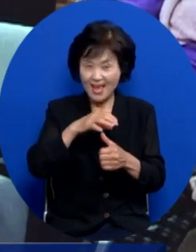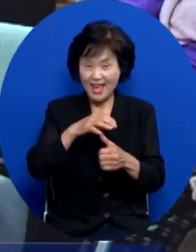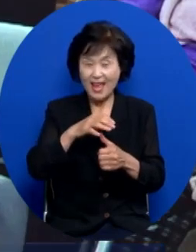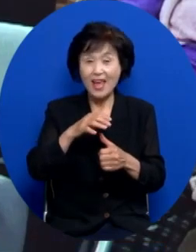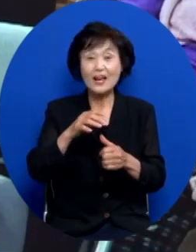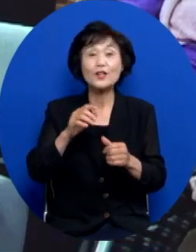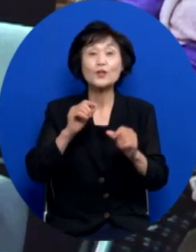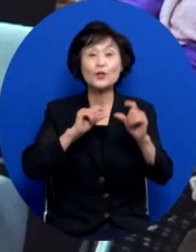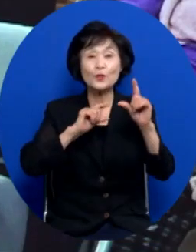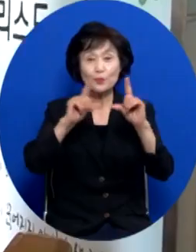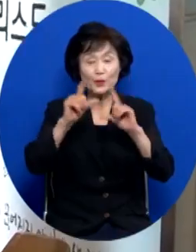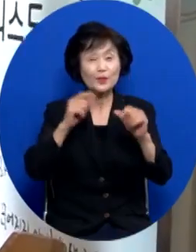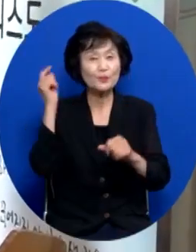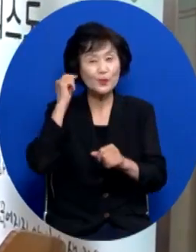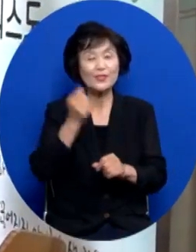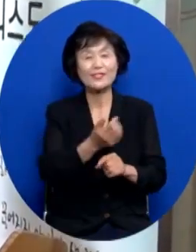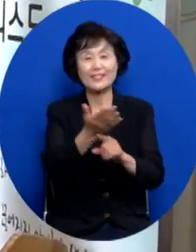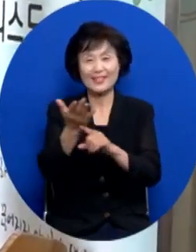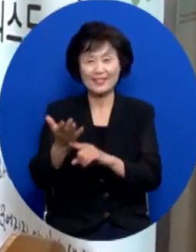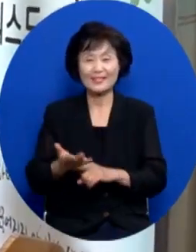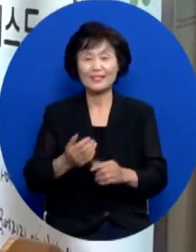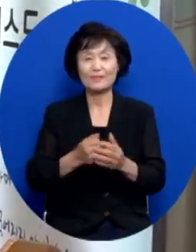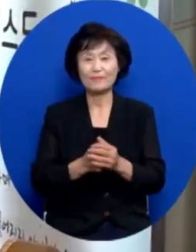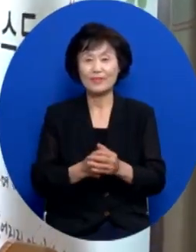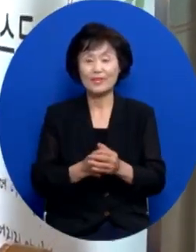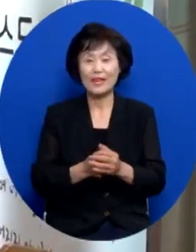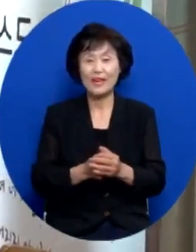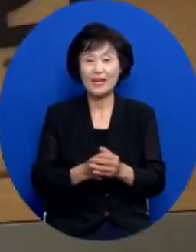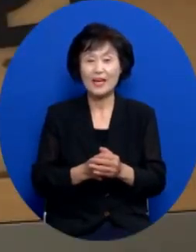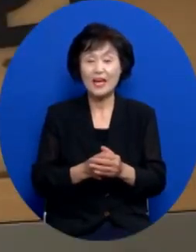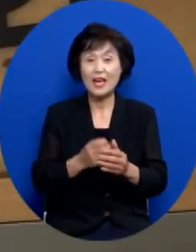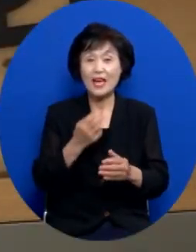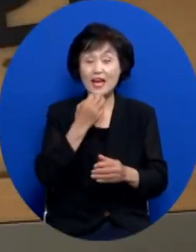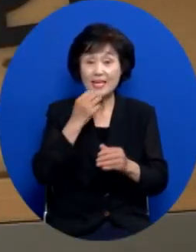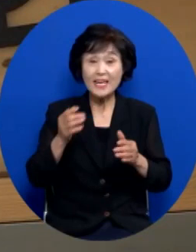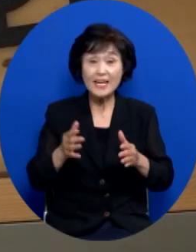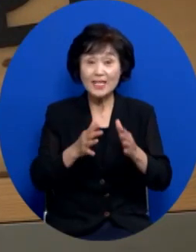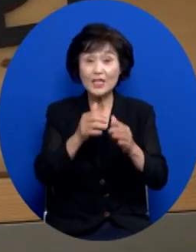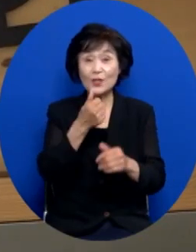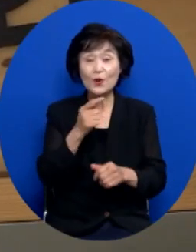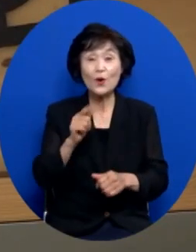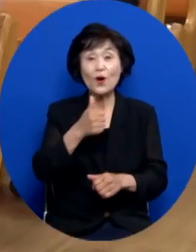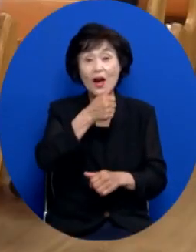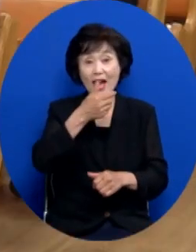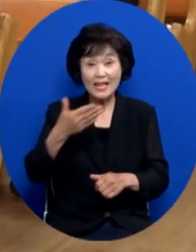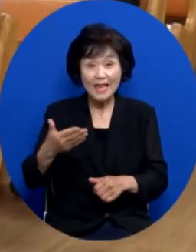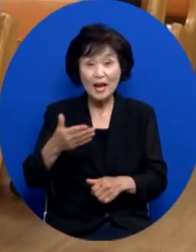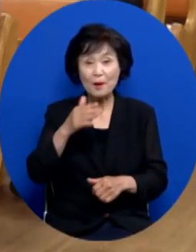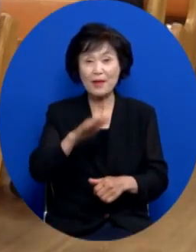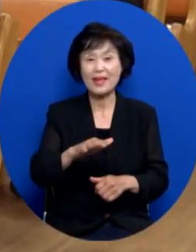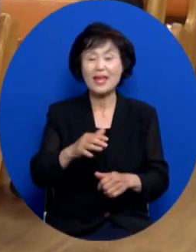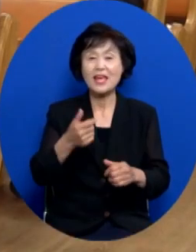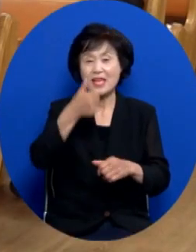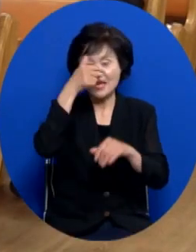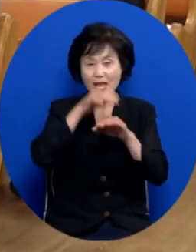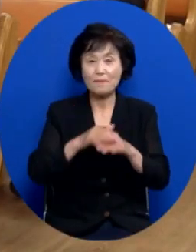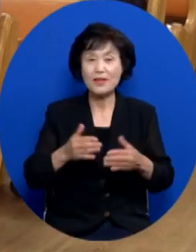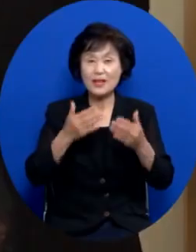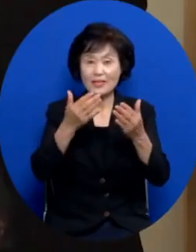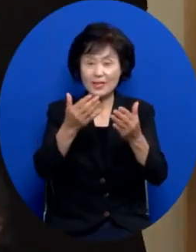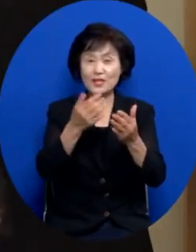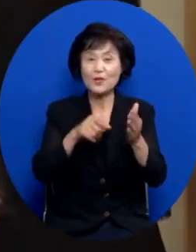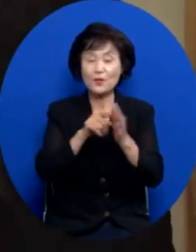기자가 다녀왔습니다. 주일 오전 경기도 안남에 위치한 미사목민교회에 예배를 드리기 위해 모인